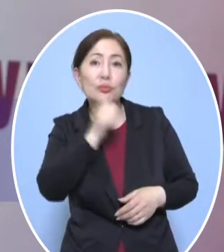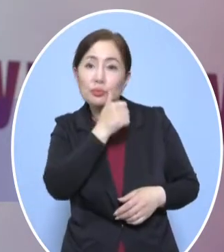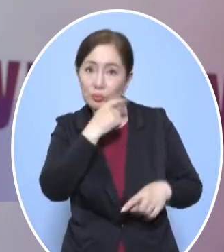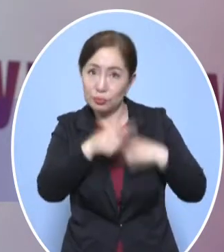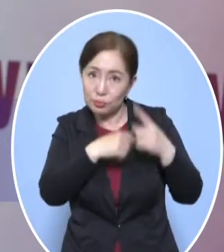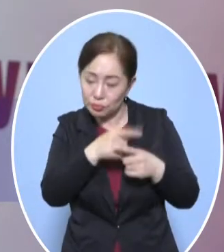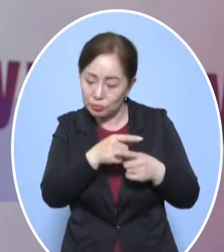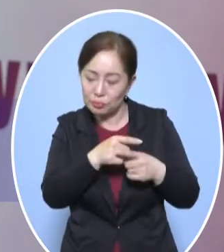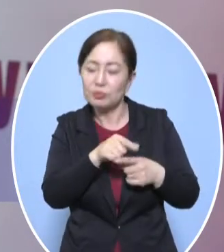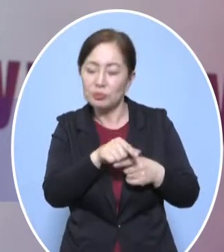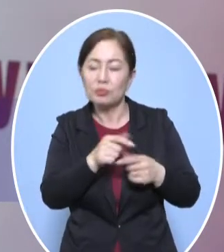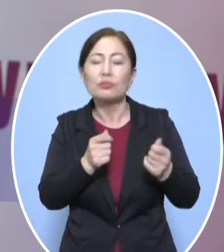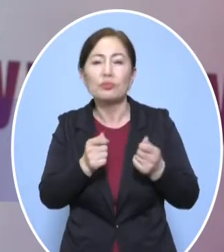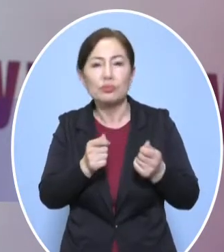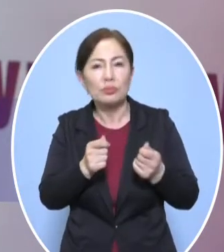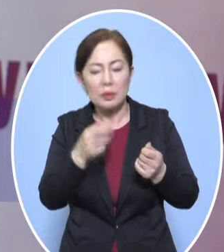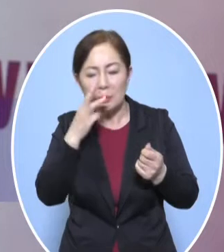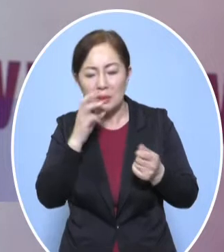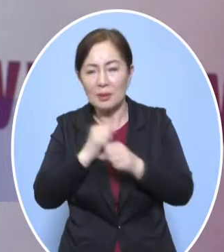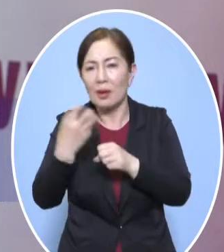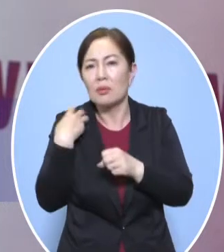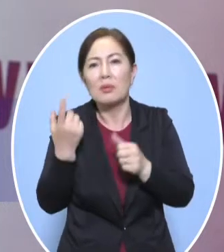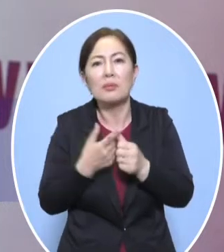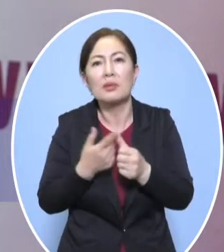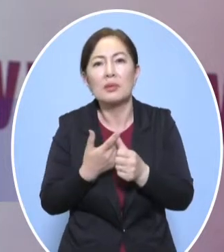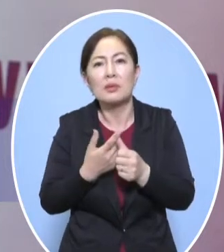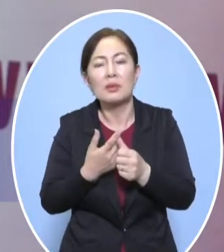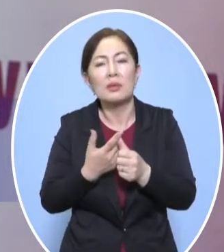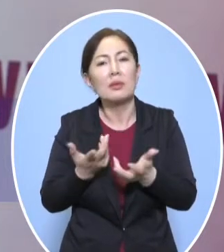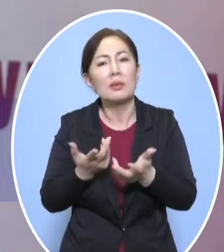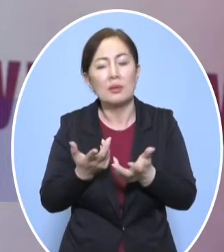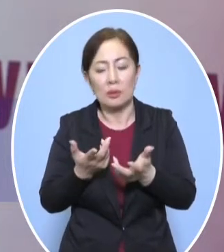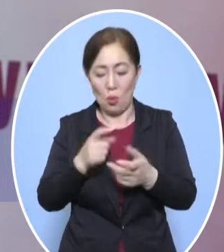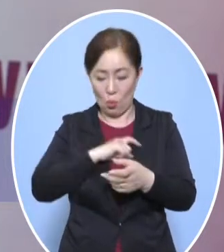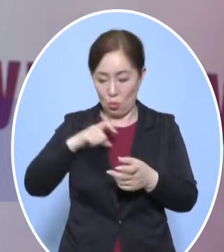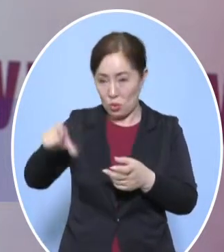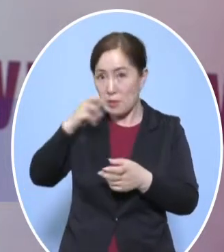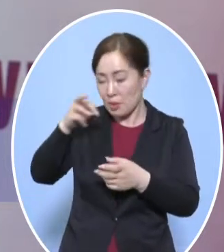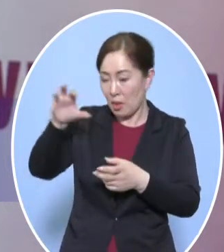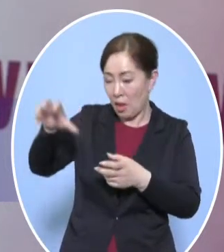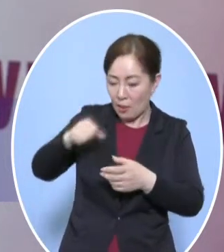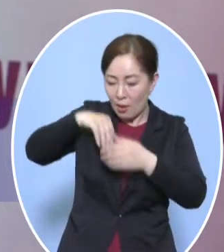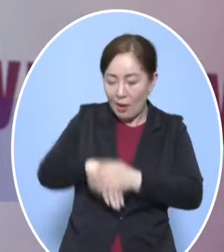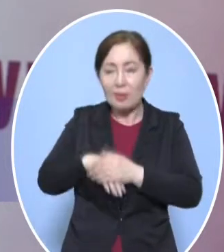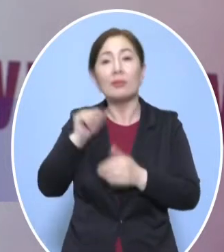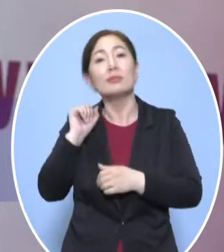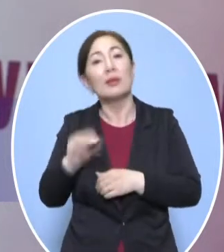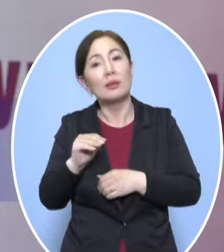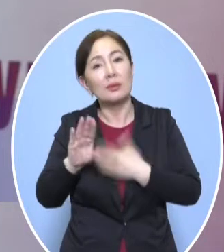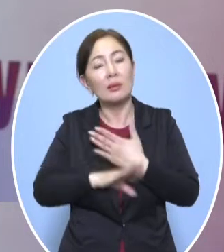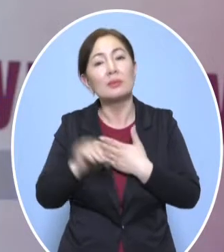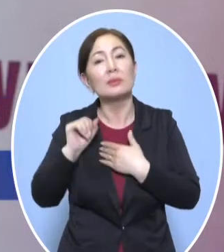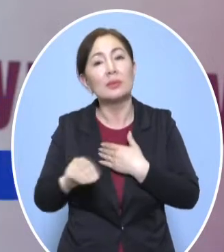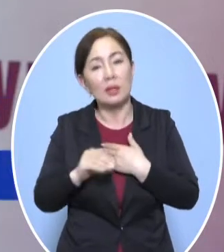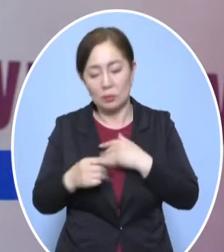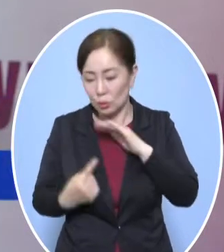дээр өмнө байхгүйсэн цогцолтол. Өөрөглөх юм бол мэдээлэл хариуцагч гэдэг этгээд тухайн хувь хүний мэдээллийг хэрхэн яаж хадгалж хамгаалах юм?